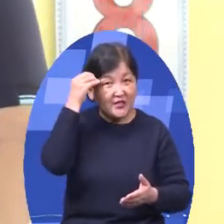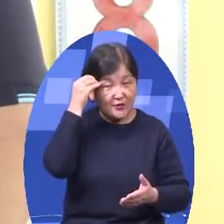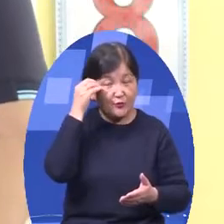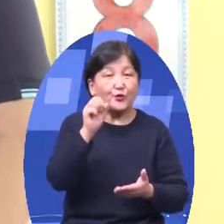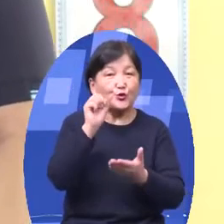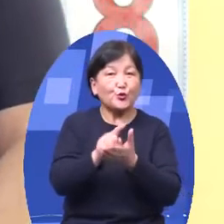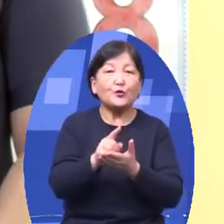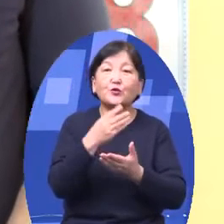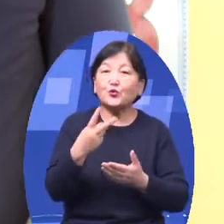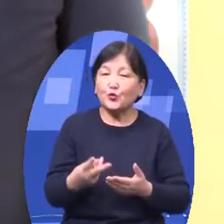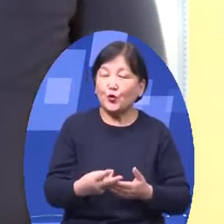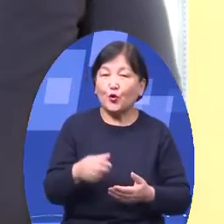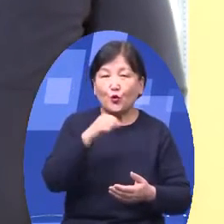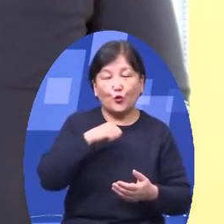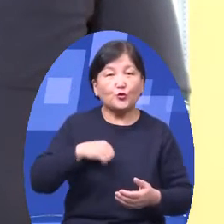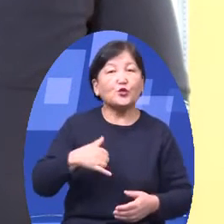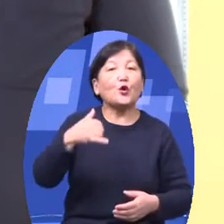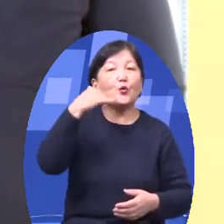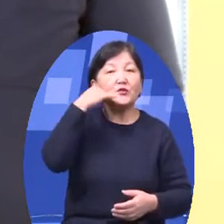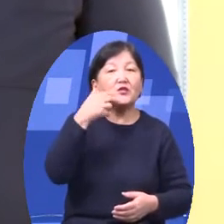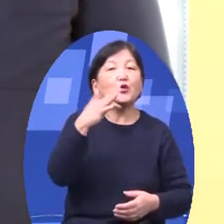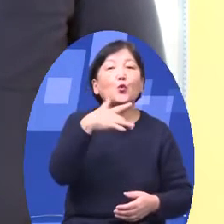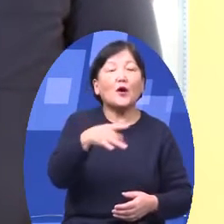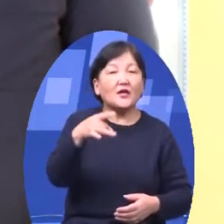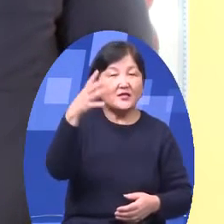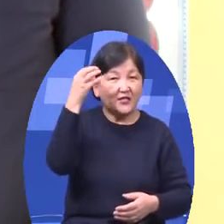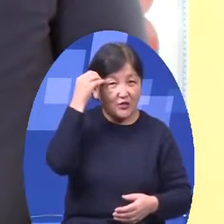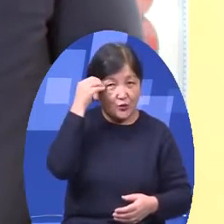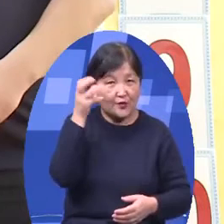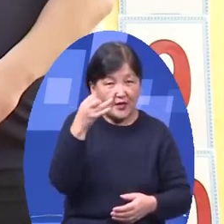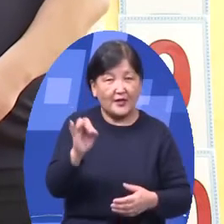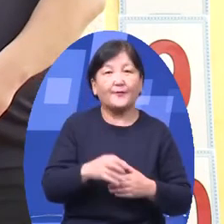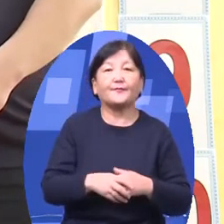юм аа. Өөрсдөхөө утасны дугаарыг бас чэжлүүлээрэй.